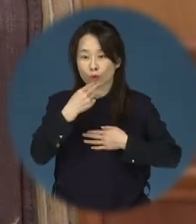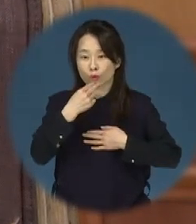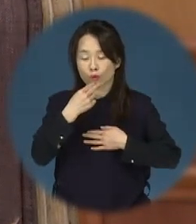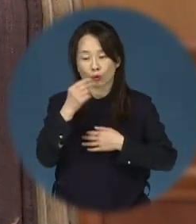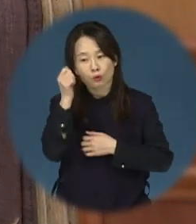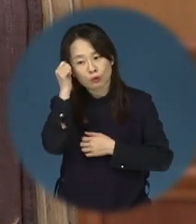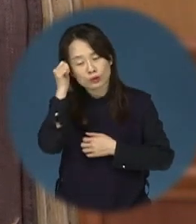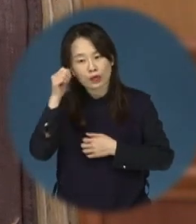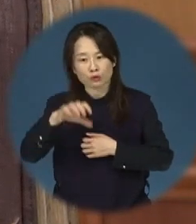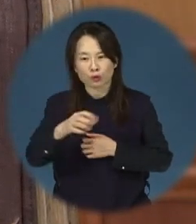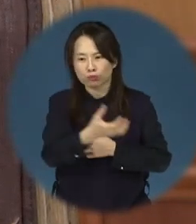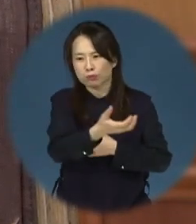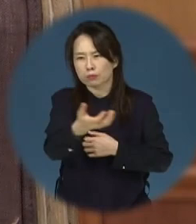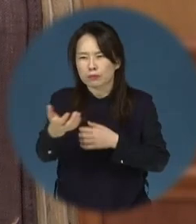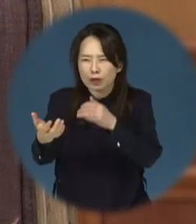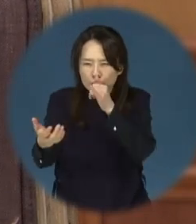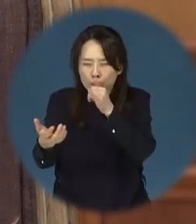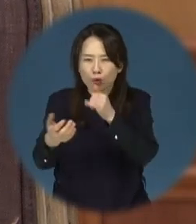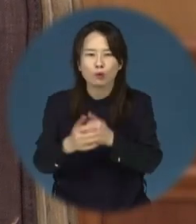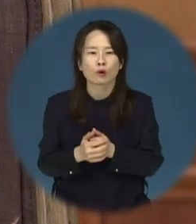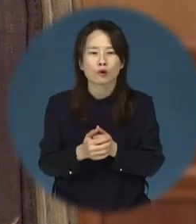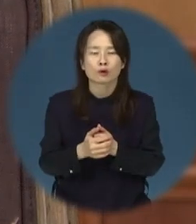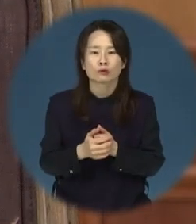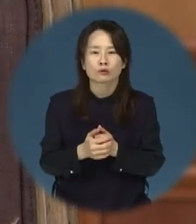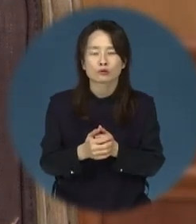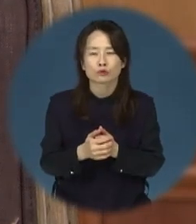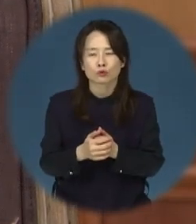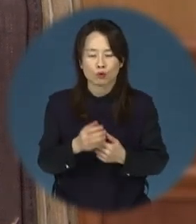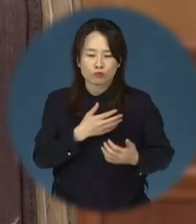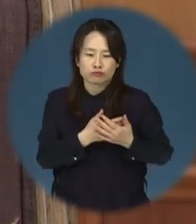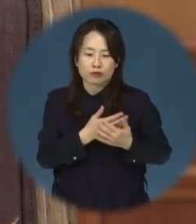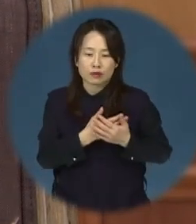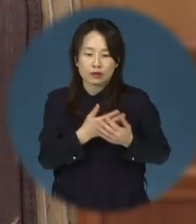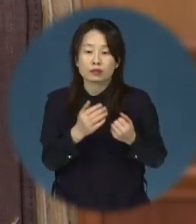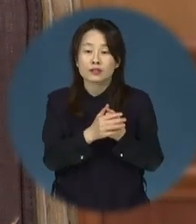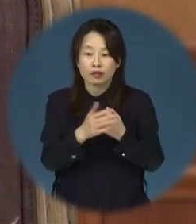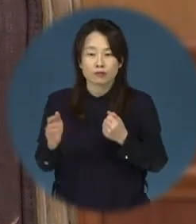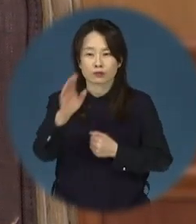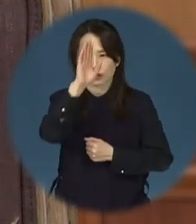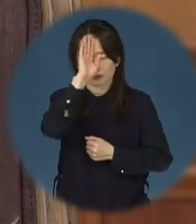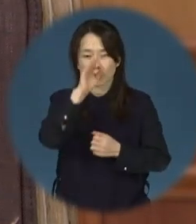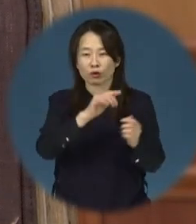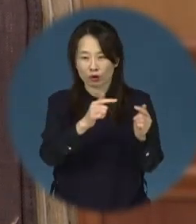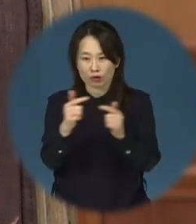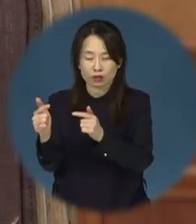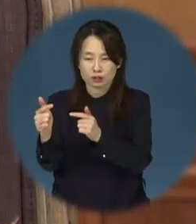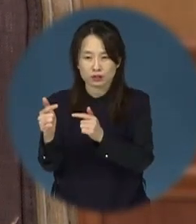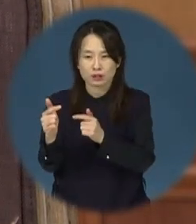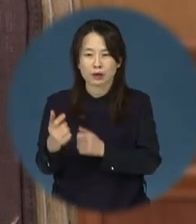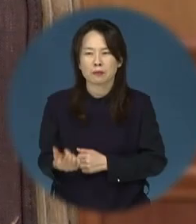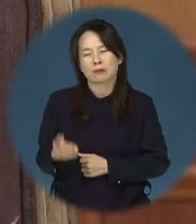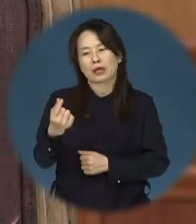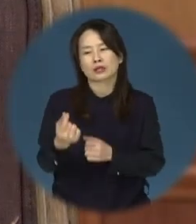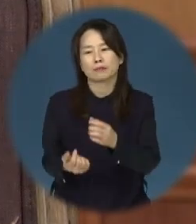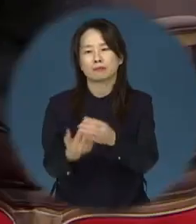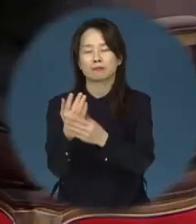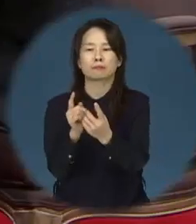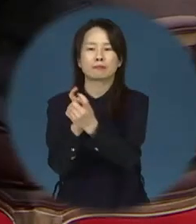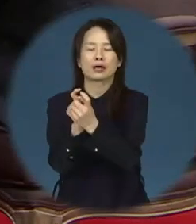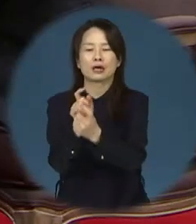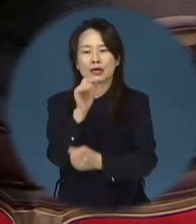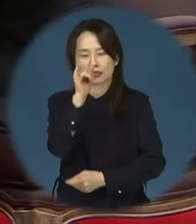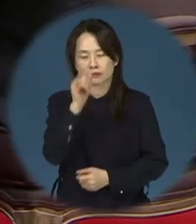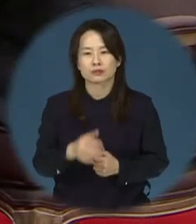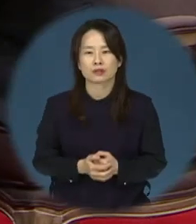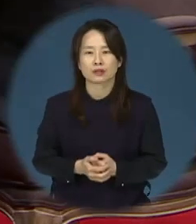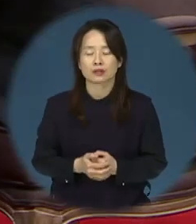불분명하고 그리고 좀 불안하고 그러면은 뭐 아무래도 여러 가지 병들이 빠른 시점에 빨리빨리 많이 생겨요. 우리가